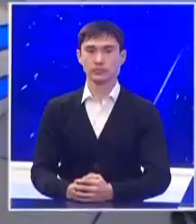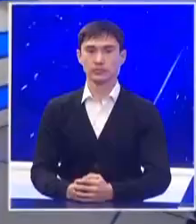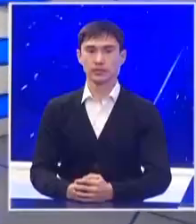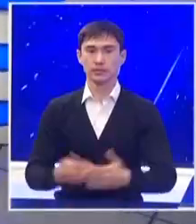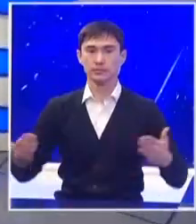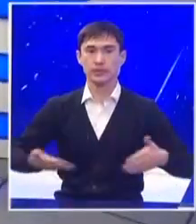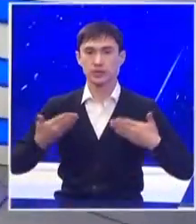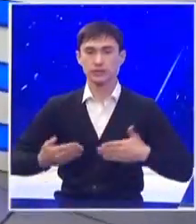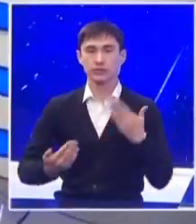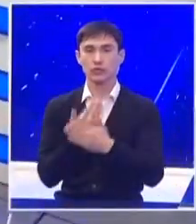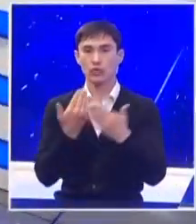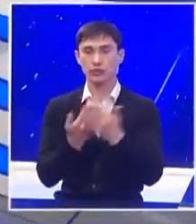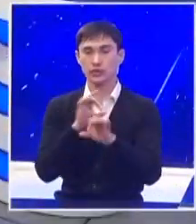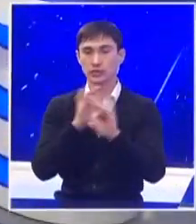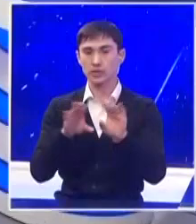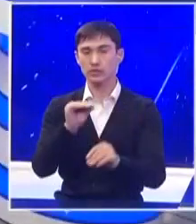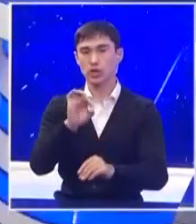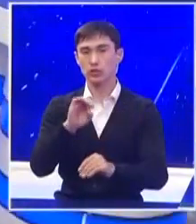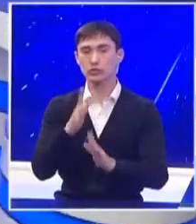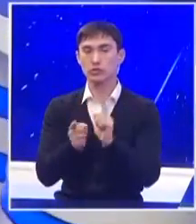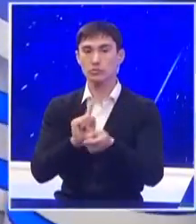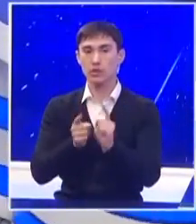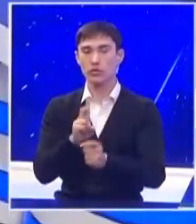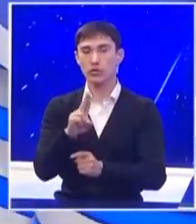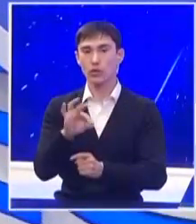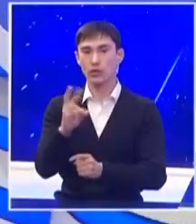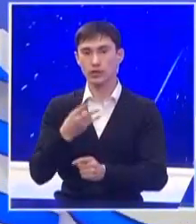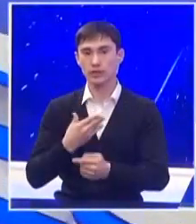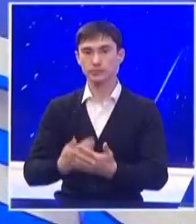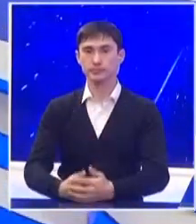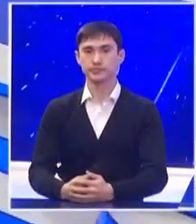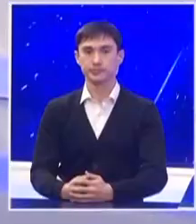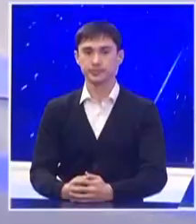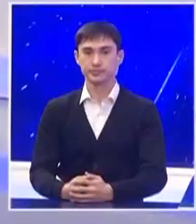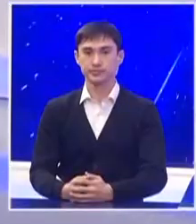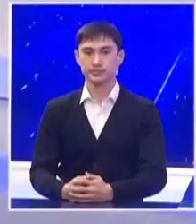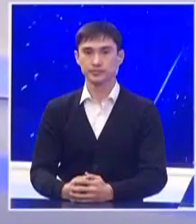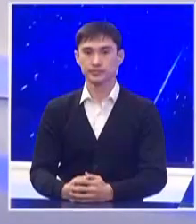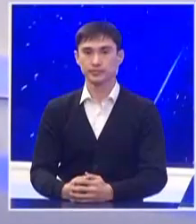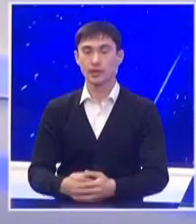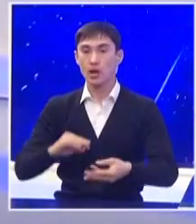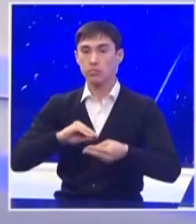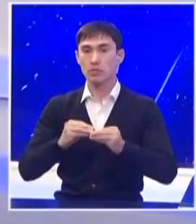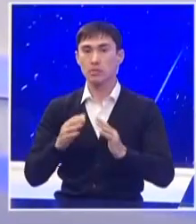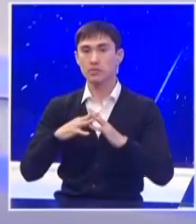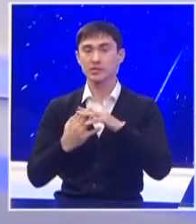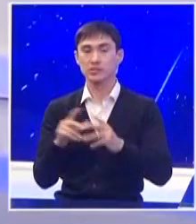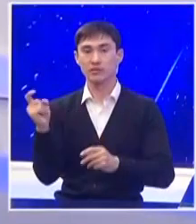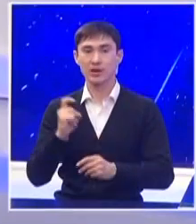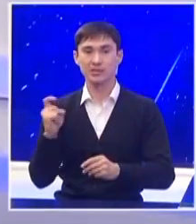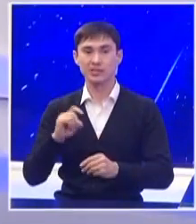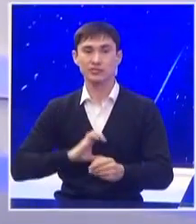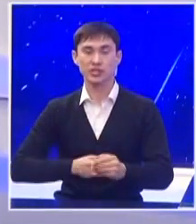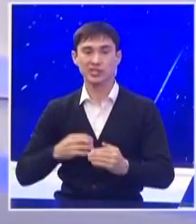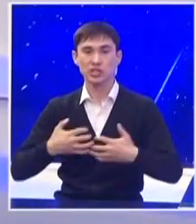Здравствуйте, в эфире телеканал «Читусун Новости», в студии Жандос Назарбаев, сурдоперевод Даурена Абдрасилова. Проблемы сельского хозяйства и, в